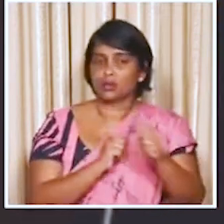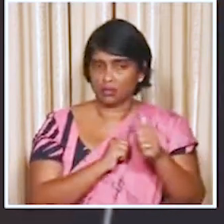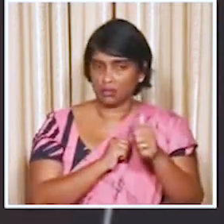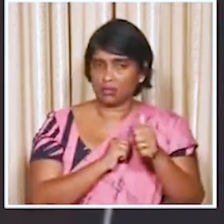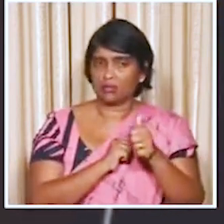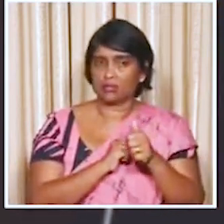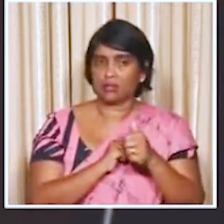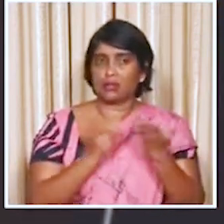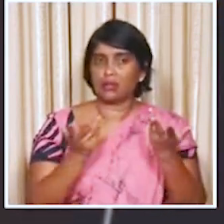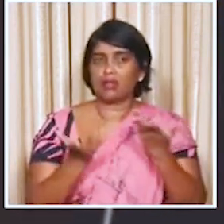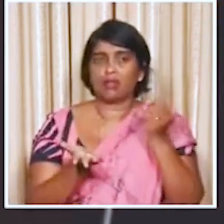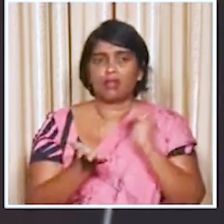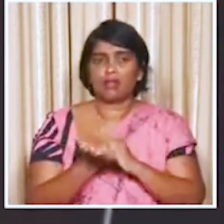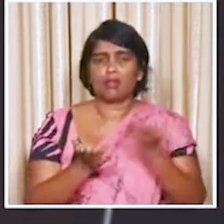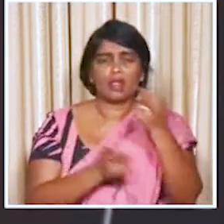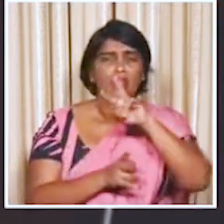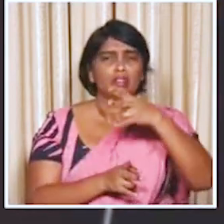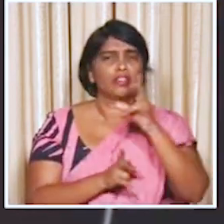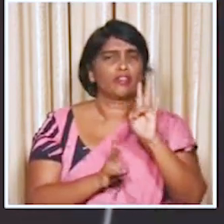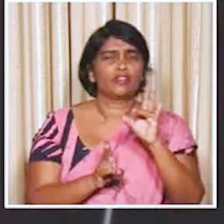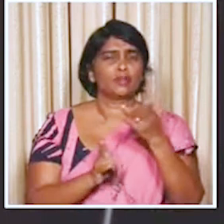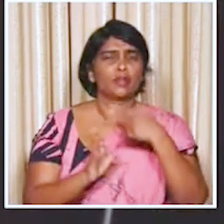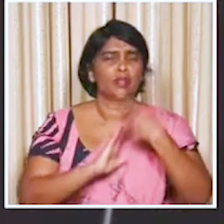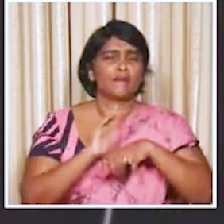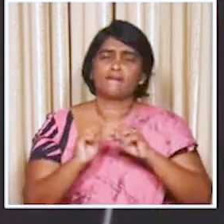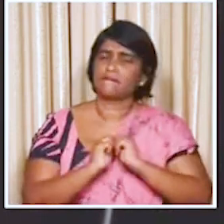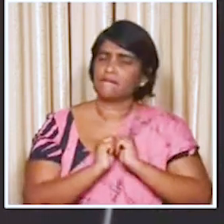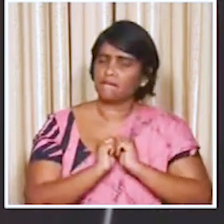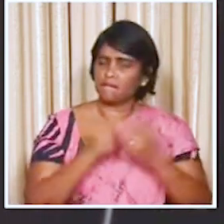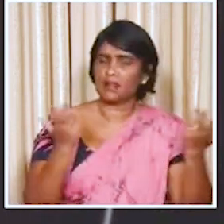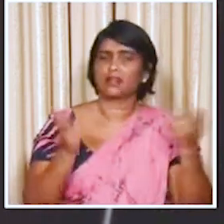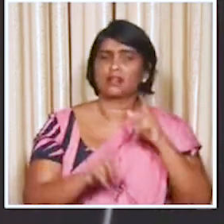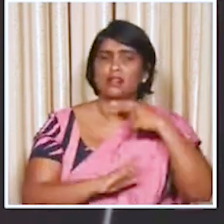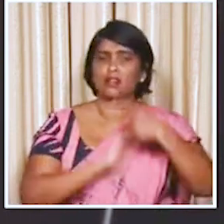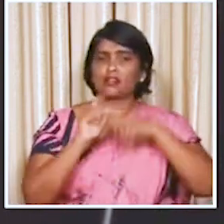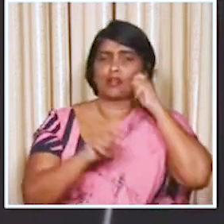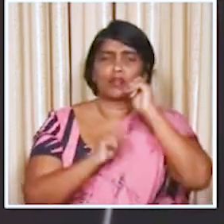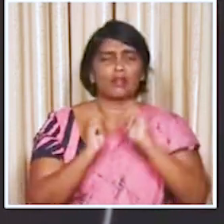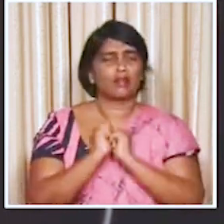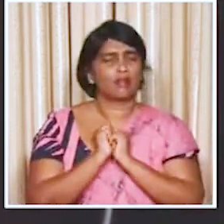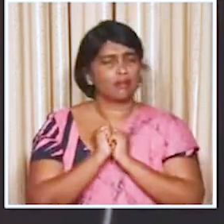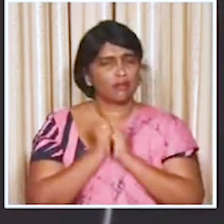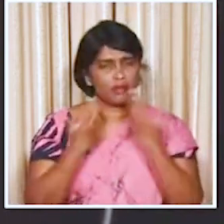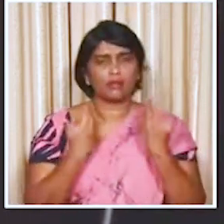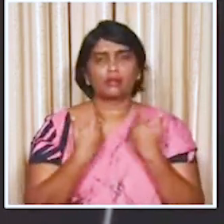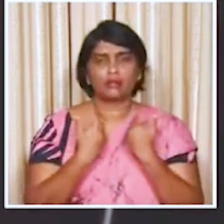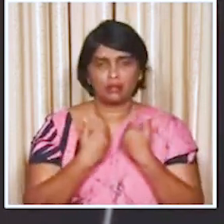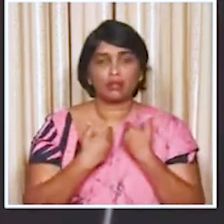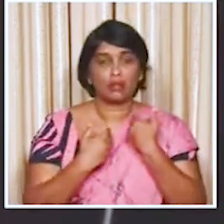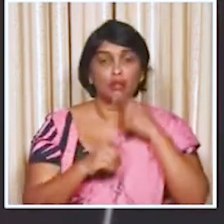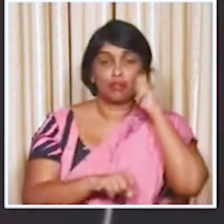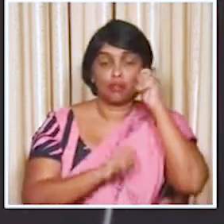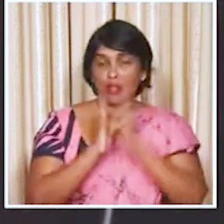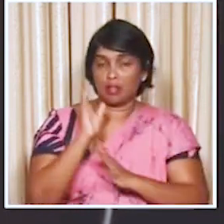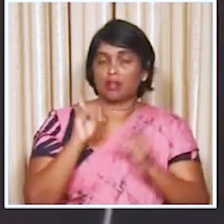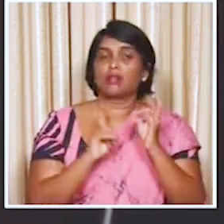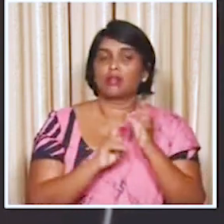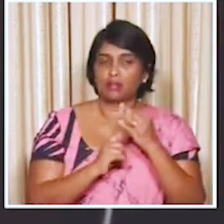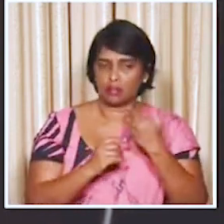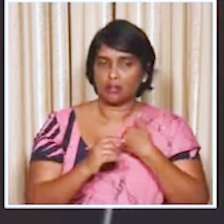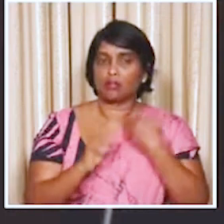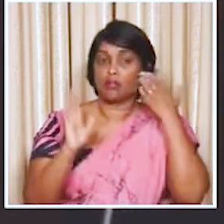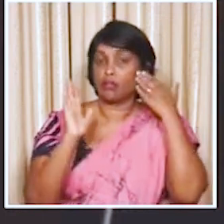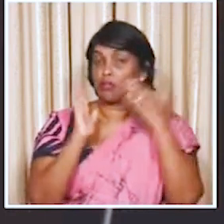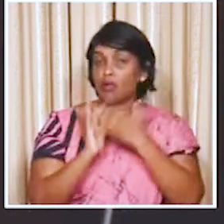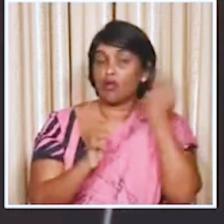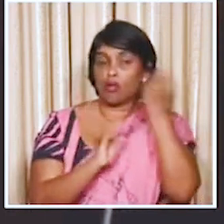yutui mokada naththam api 225 hen me rate wedak na me rate janathawata satapahaka wedak na apen api mahajana niyojitaya hatiyata api me dewal